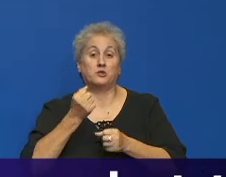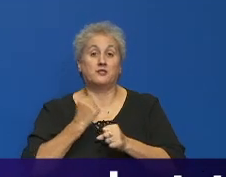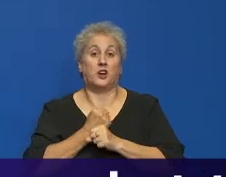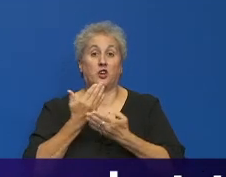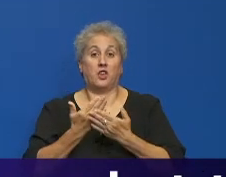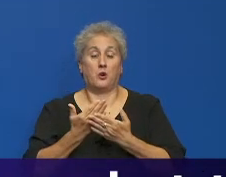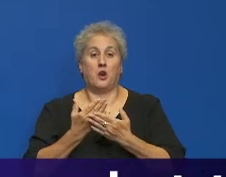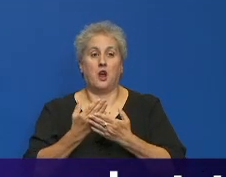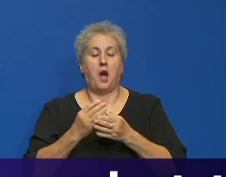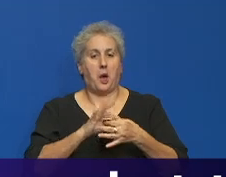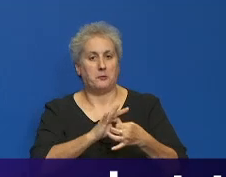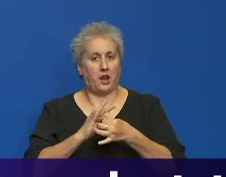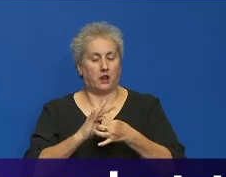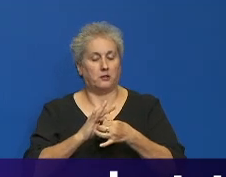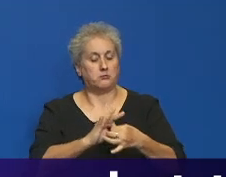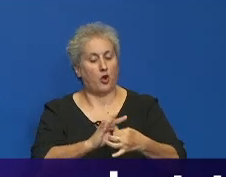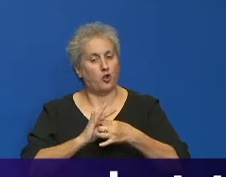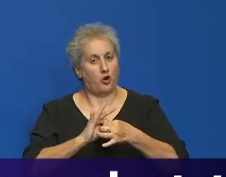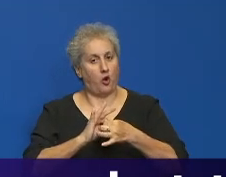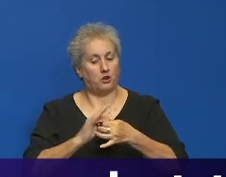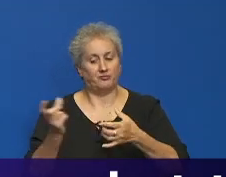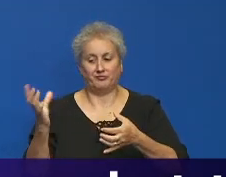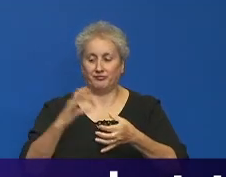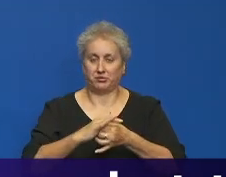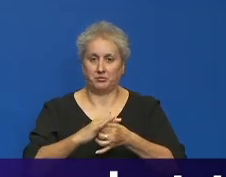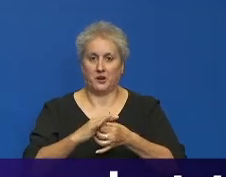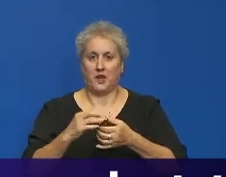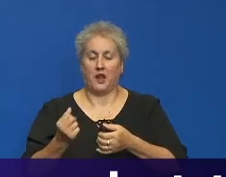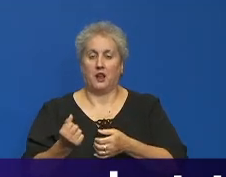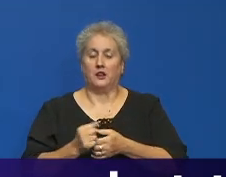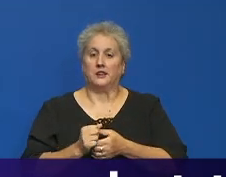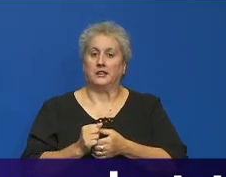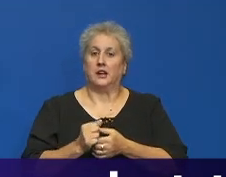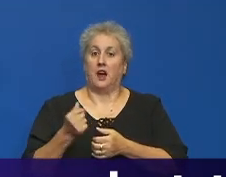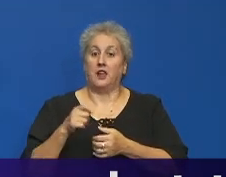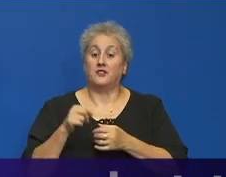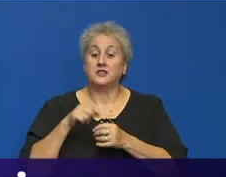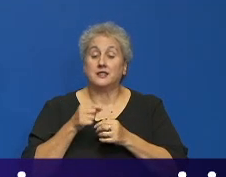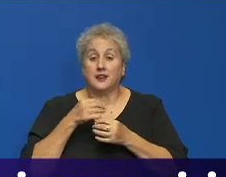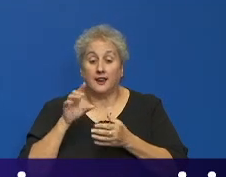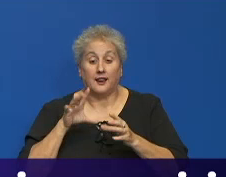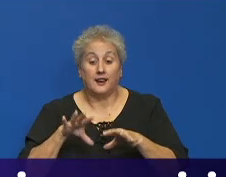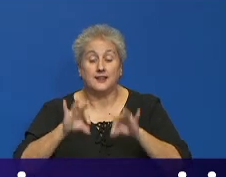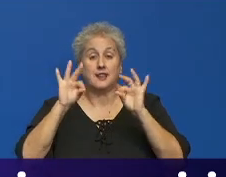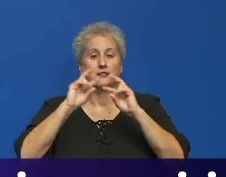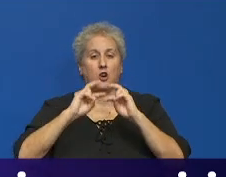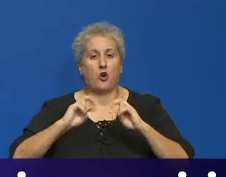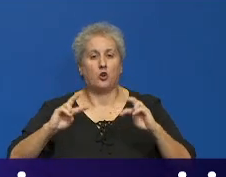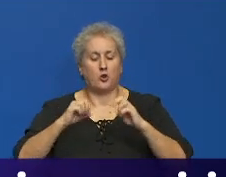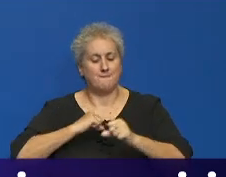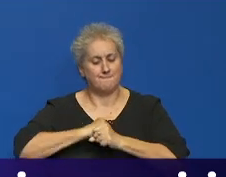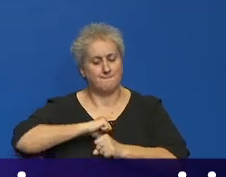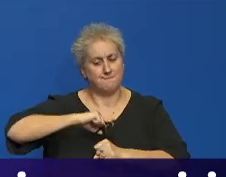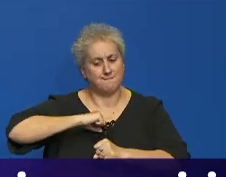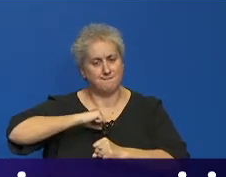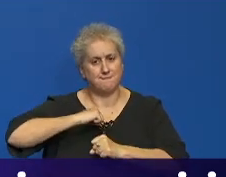pentru procesatori și de 5% pentru lanțul de distribuție. Nu a vrut să ofere mai multe detalii dacă guvernul se